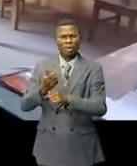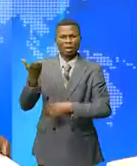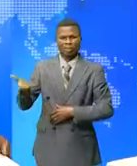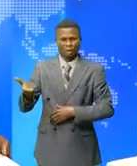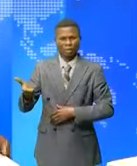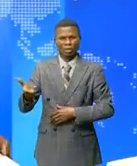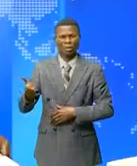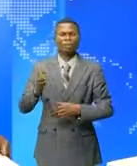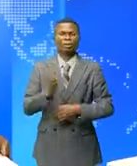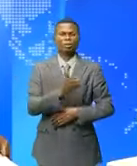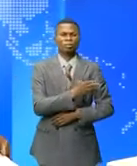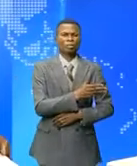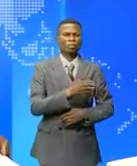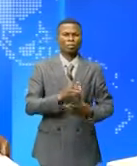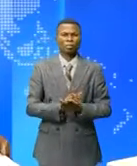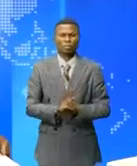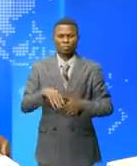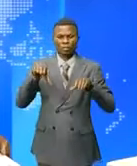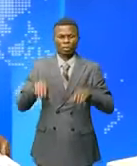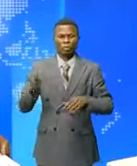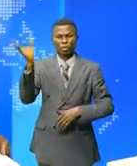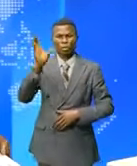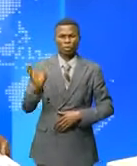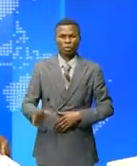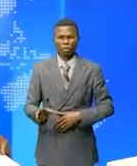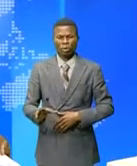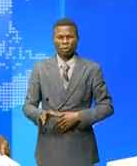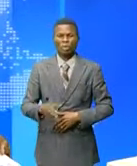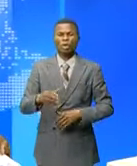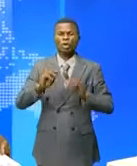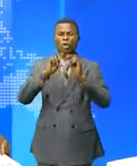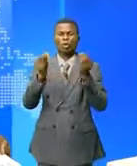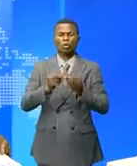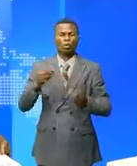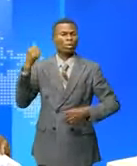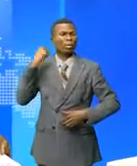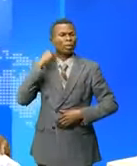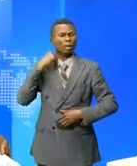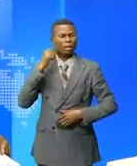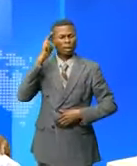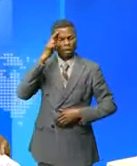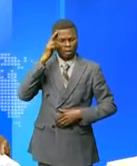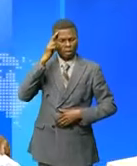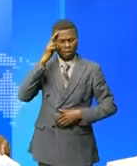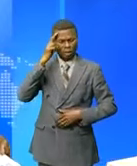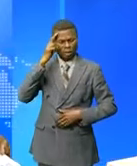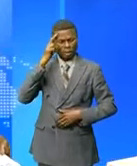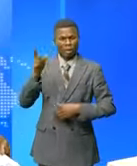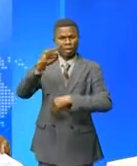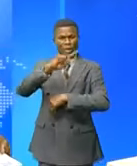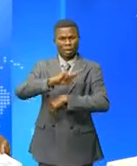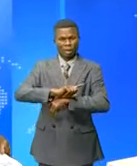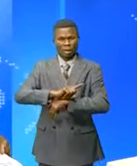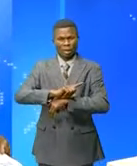bâtiments. Et au Congo central, le corps médical a réfléchi sur la journée